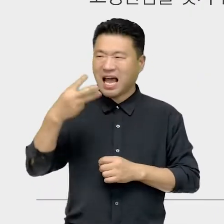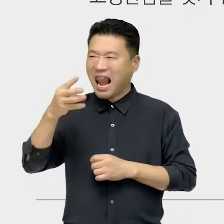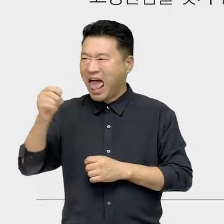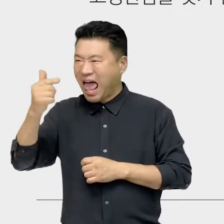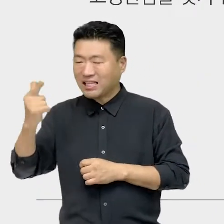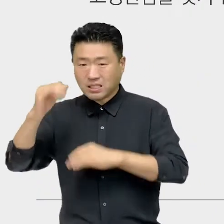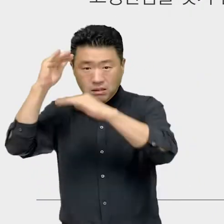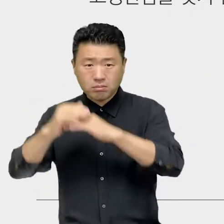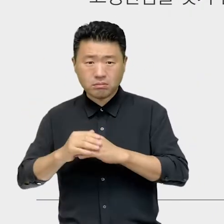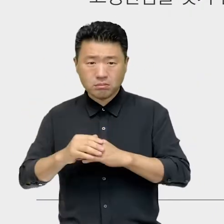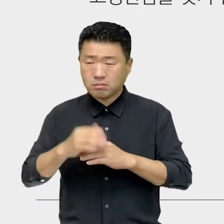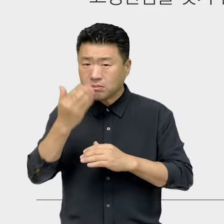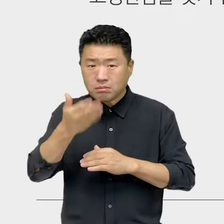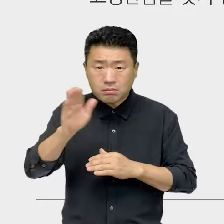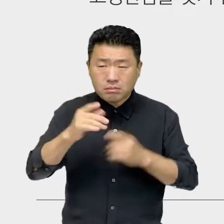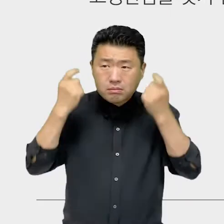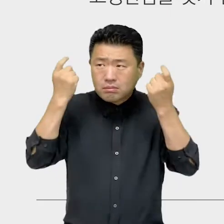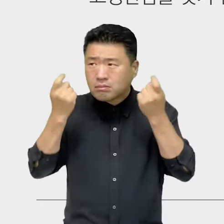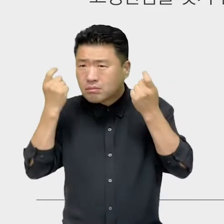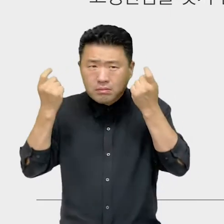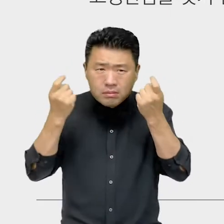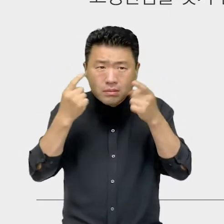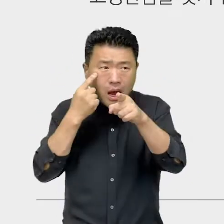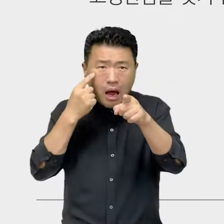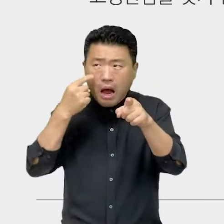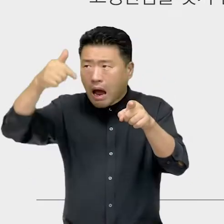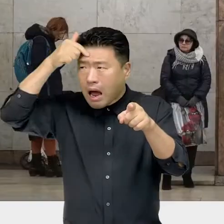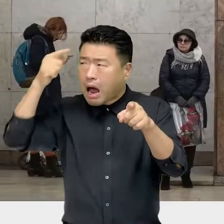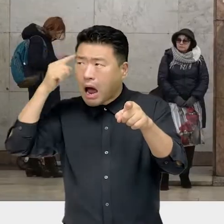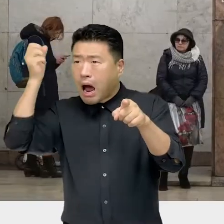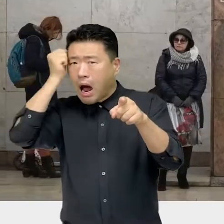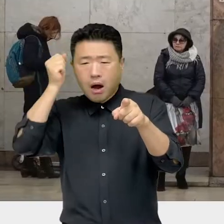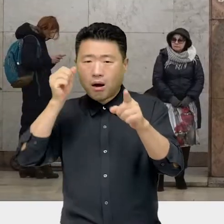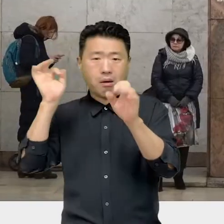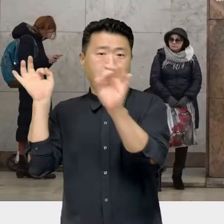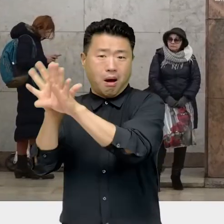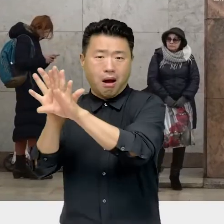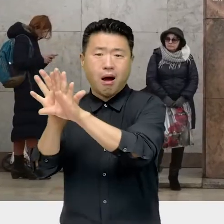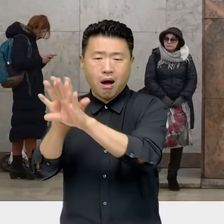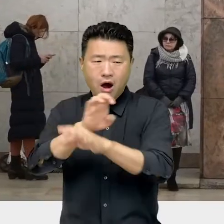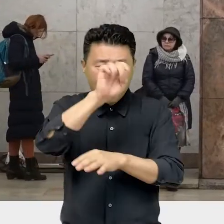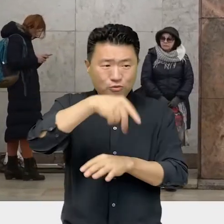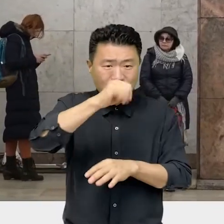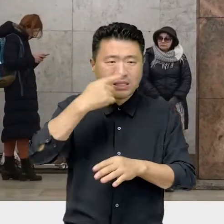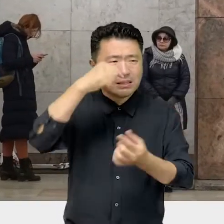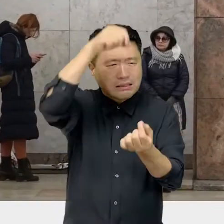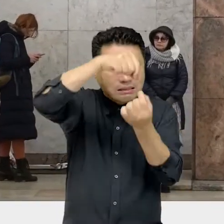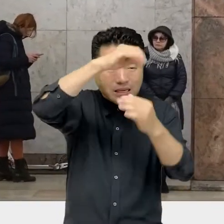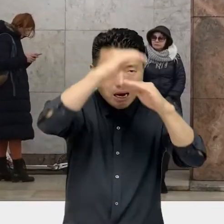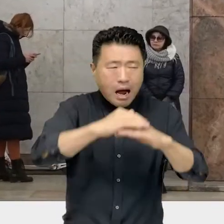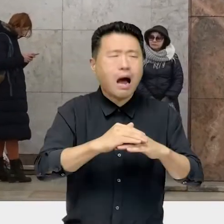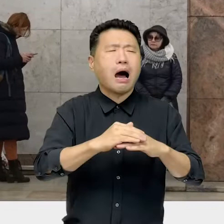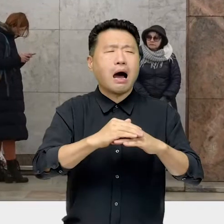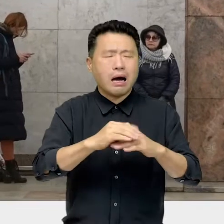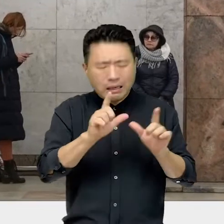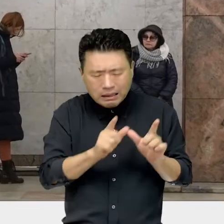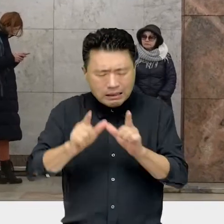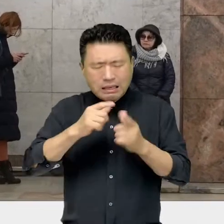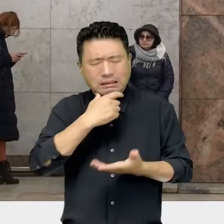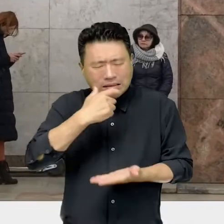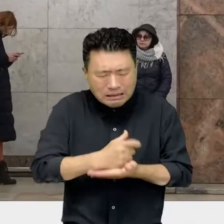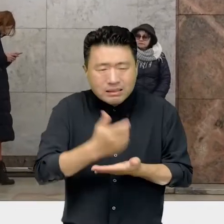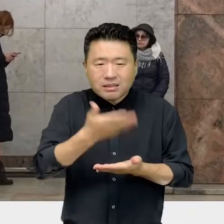여행자의 시선은 우리가 가졌던 러시아에 대한 고정관념을 빗겨간다. 푸시킨의 시에서처럼 삶이 그대를 속일지라도